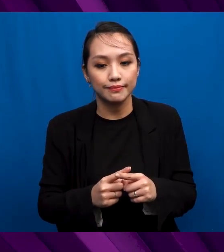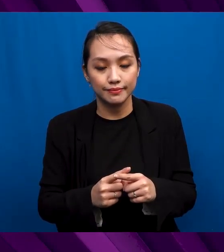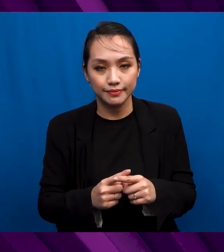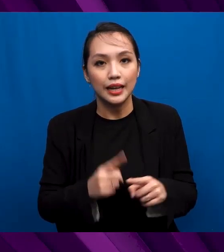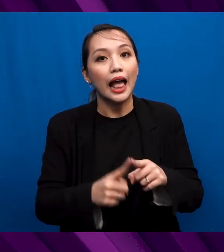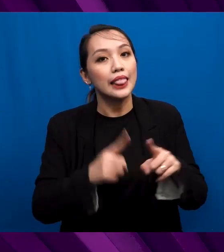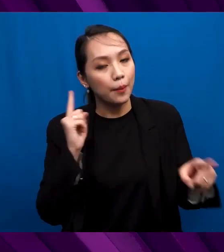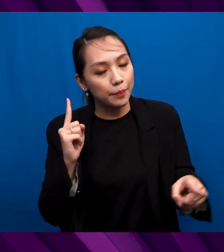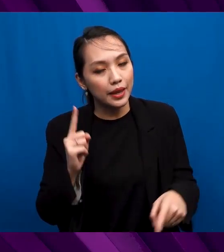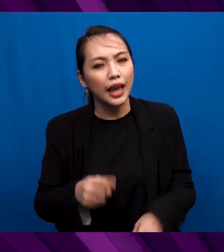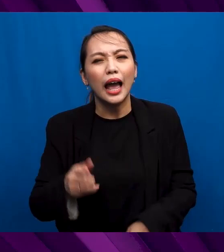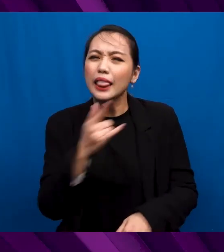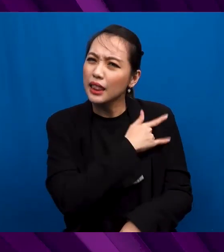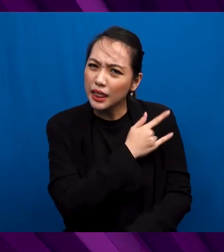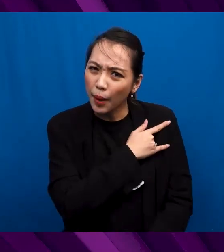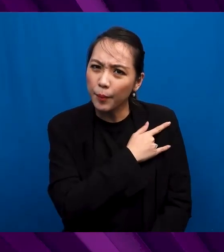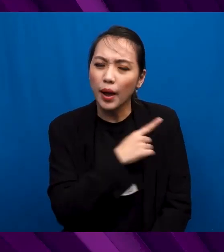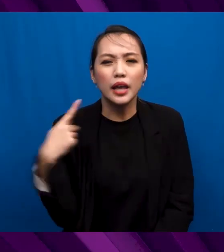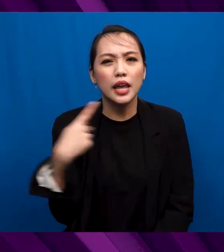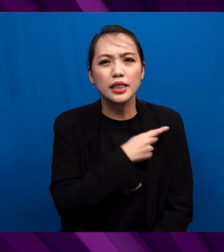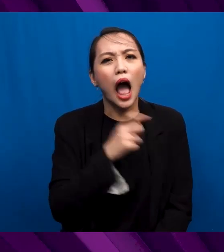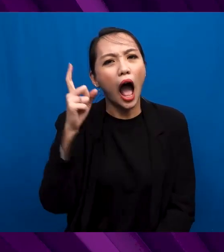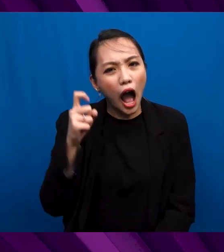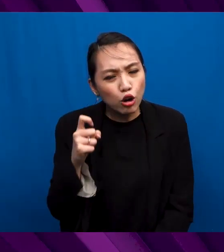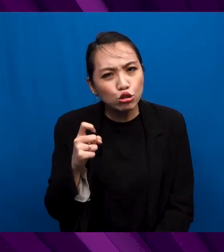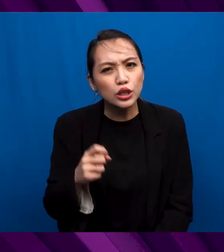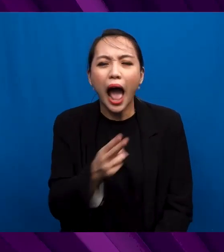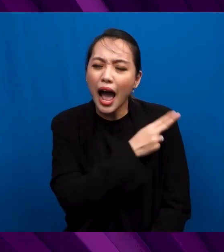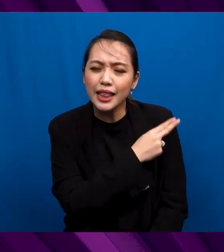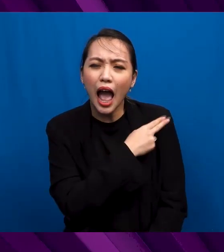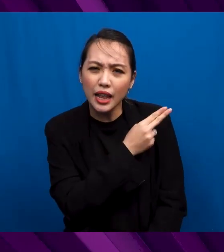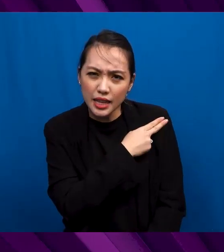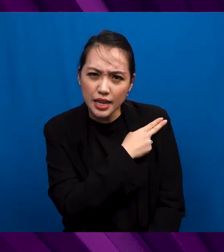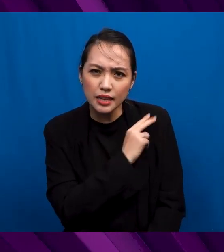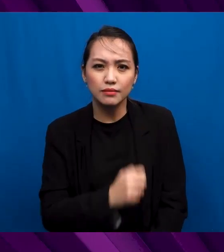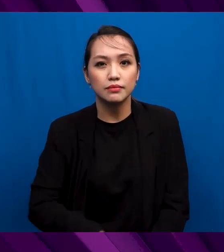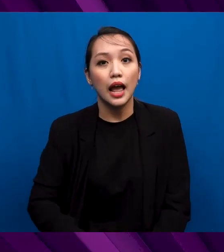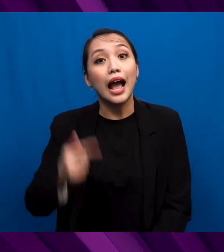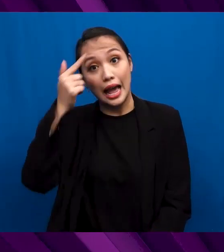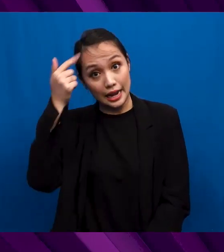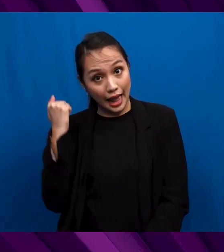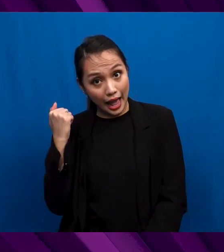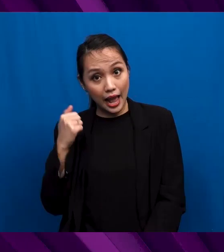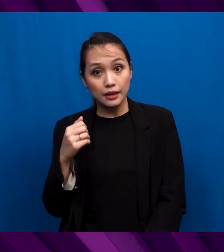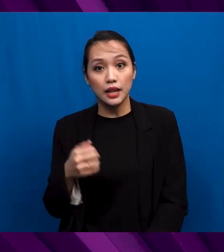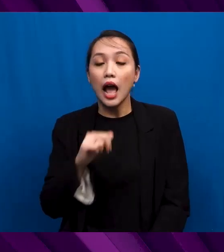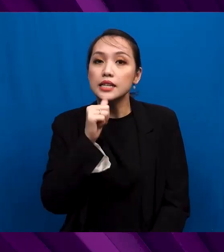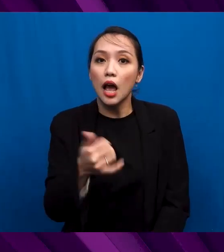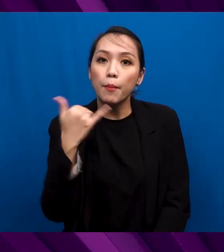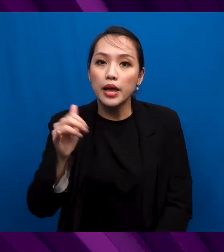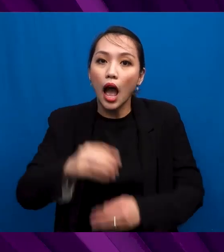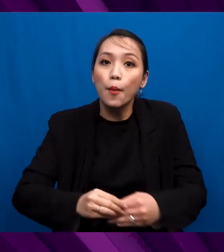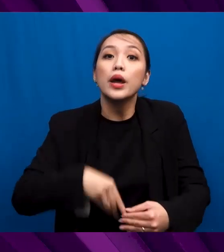harus berhati-hati karena Tuhan yang sama memberikan perumpamaan. Barang siapa menabur, dia akan menuai apa yang dia